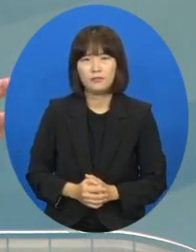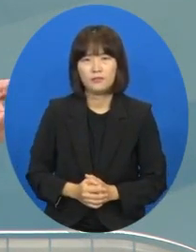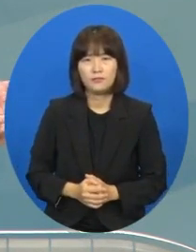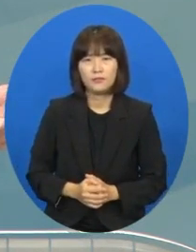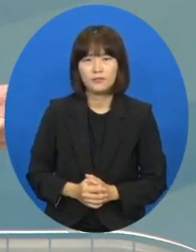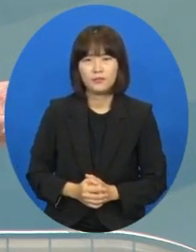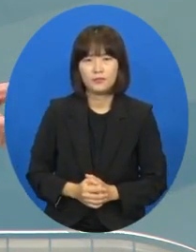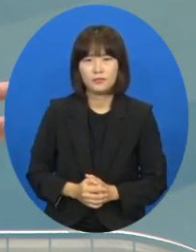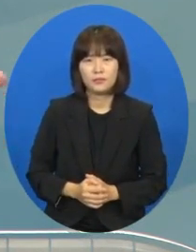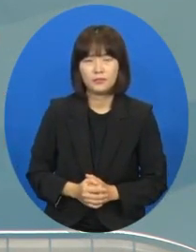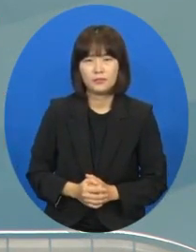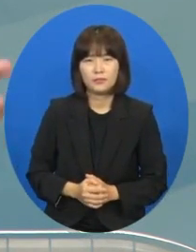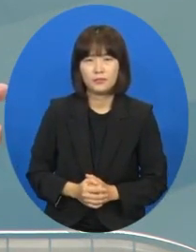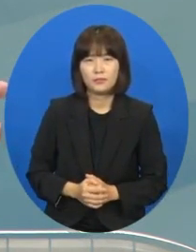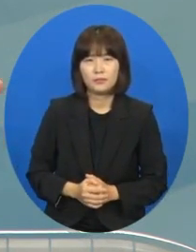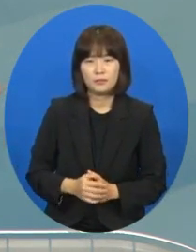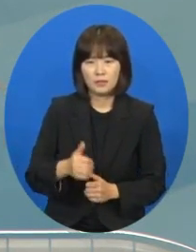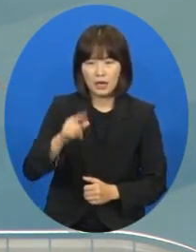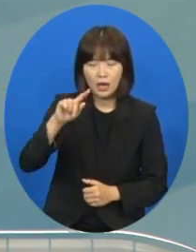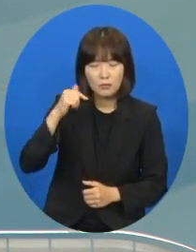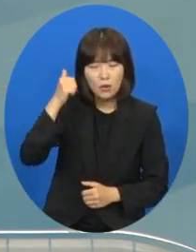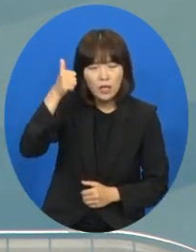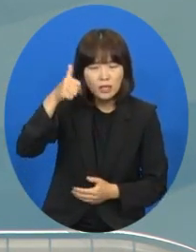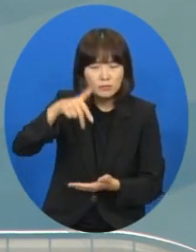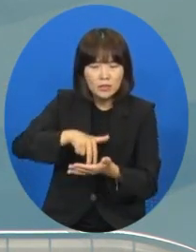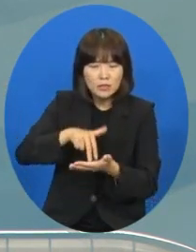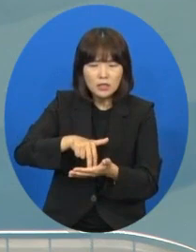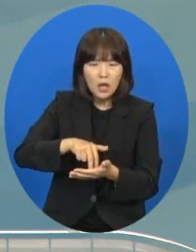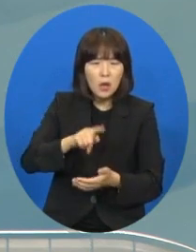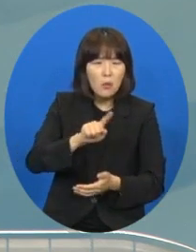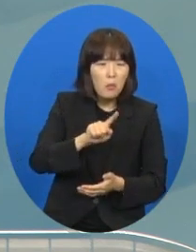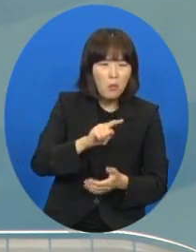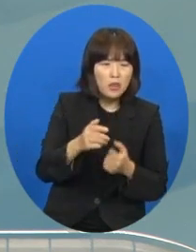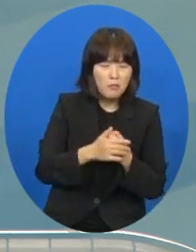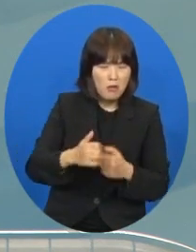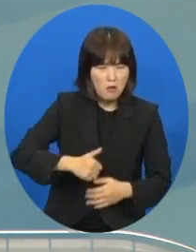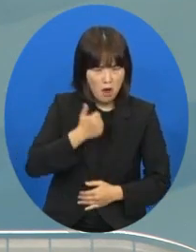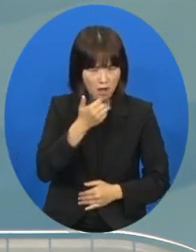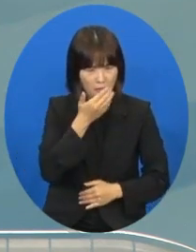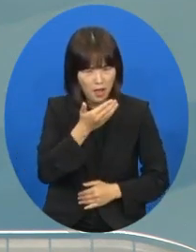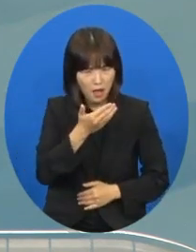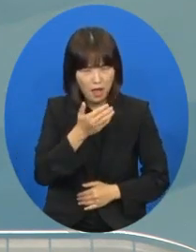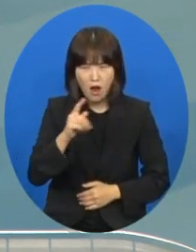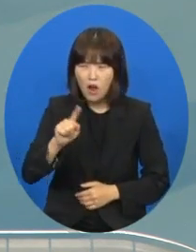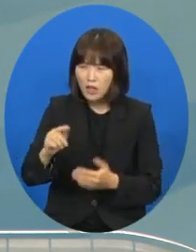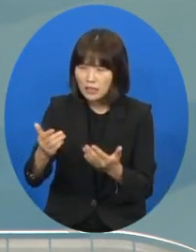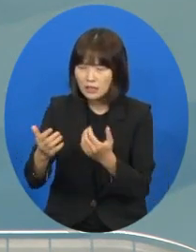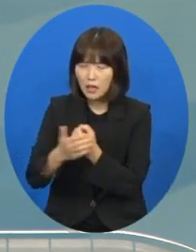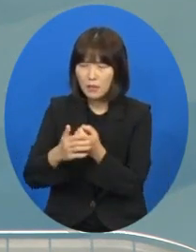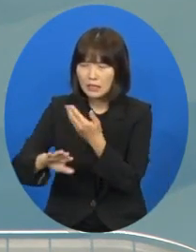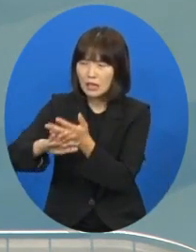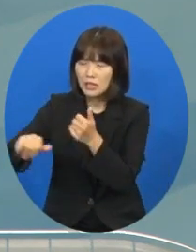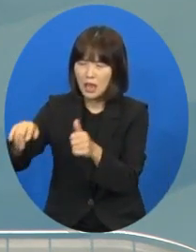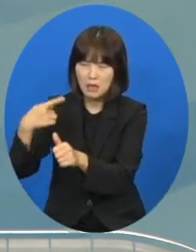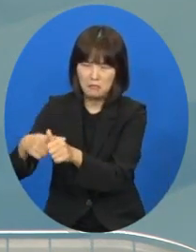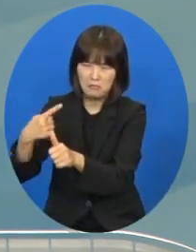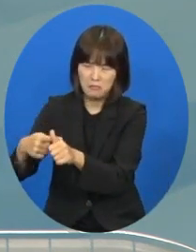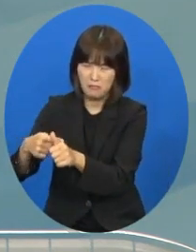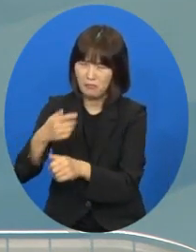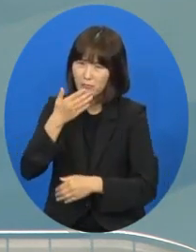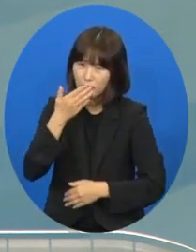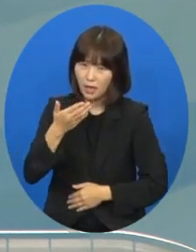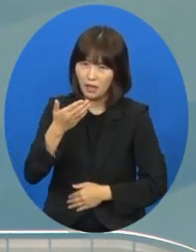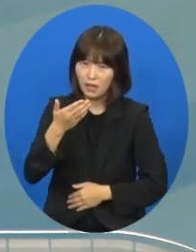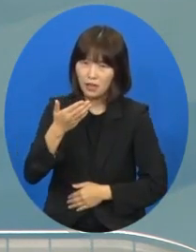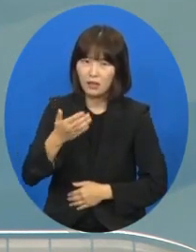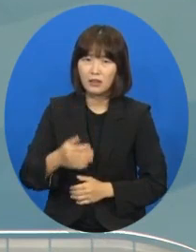그건 무슨 일로 화를 낼 수 있겠으며 어떤 일로 누구를 비난할 수 있겠으며